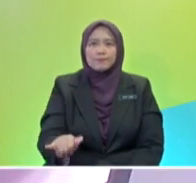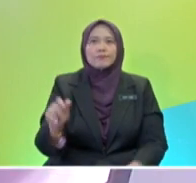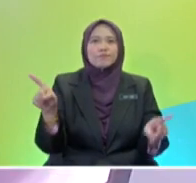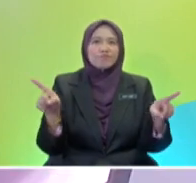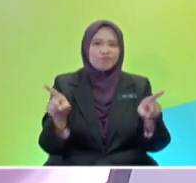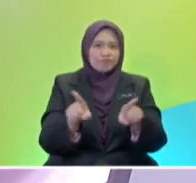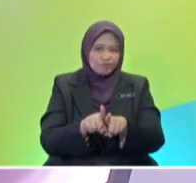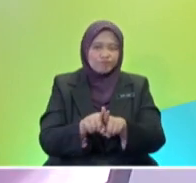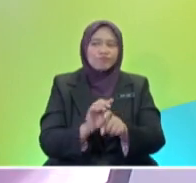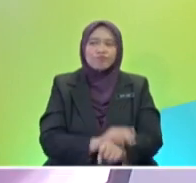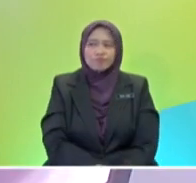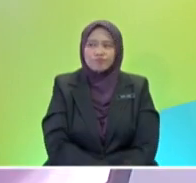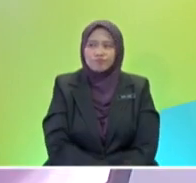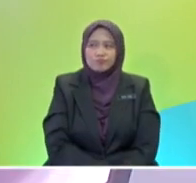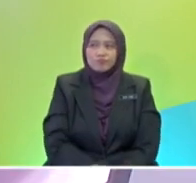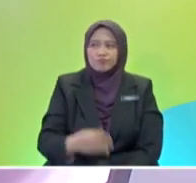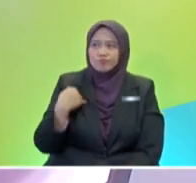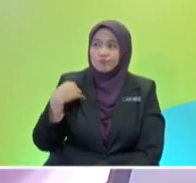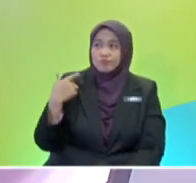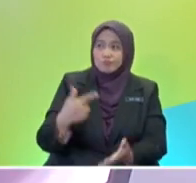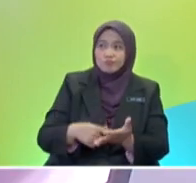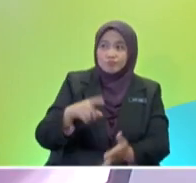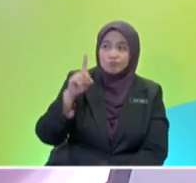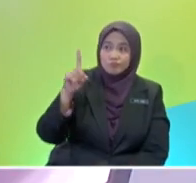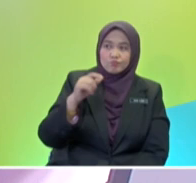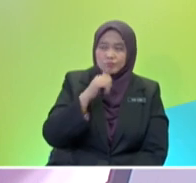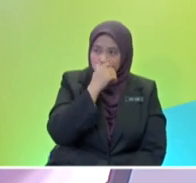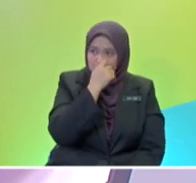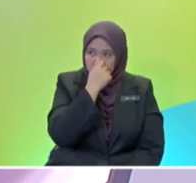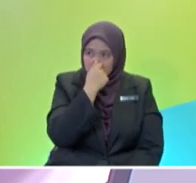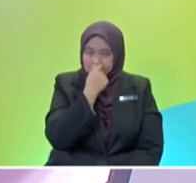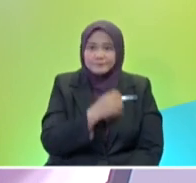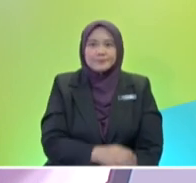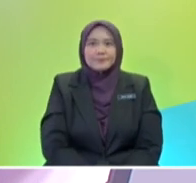Saya akan beli satu lagi namanya